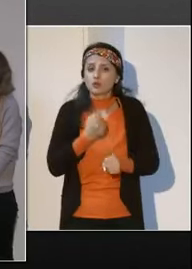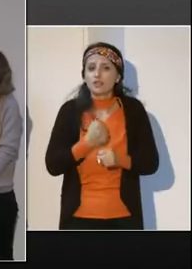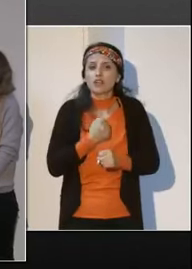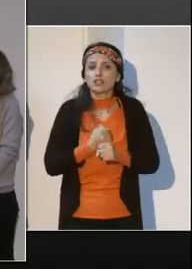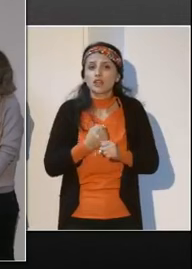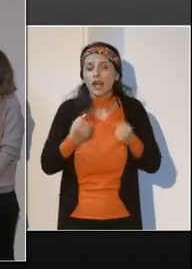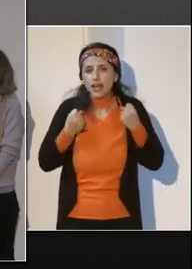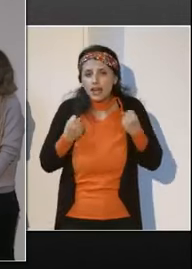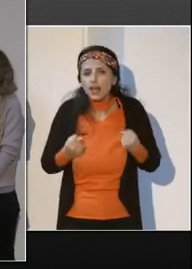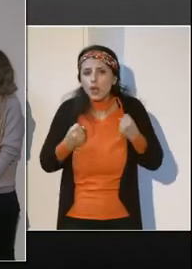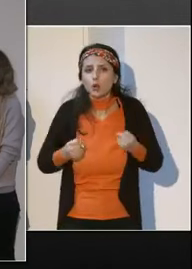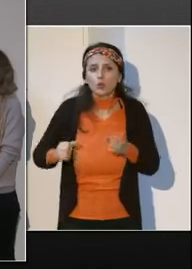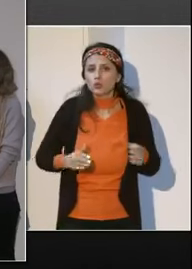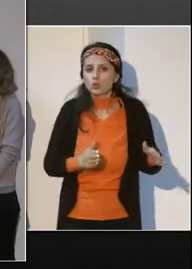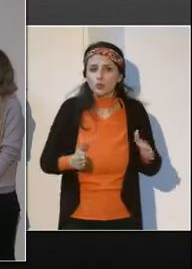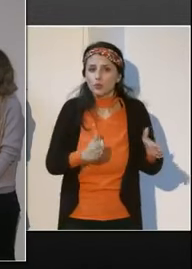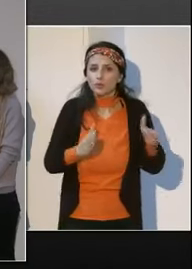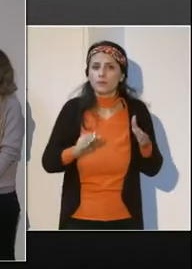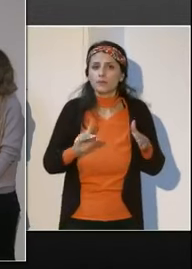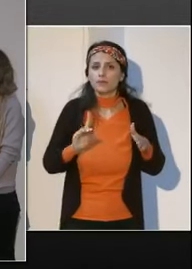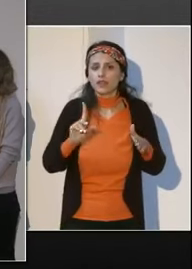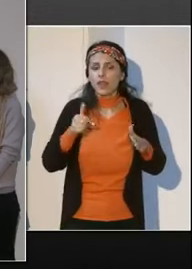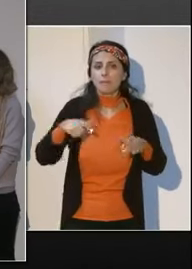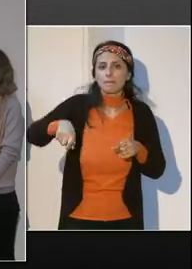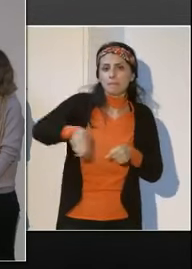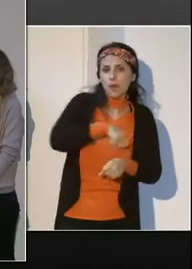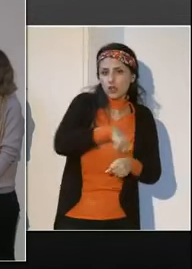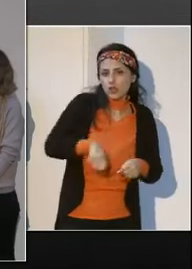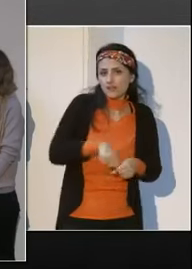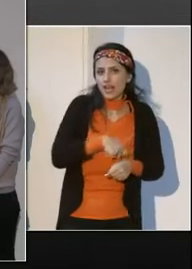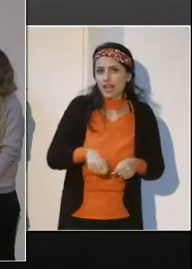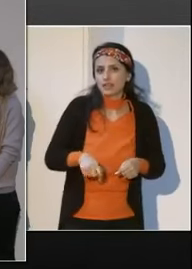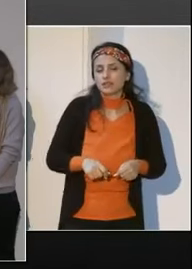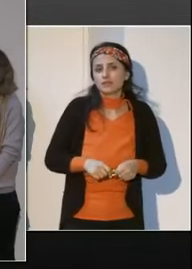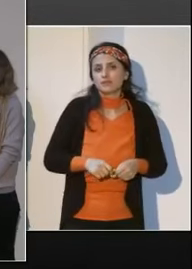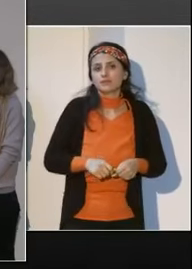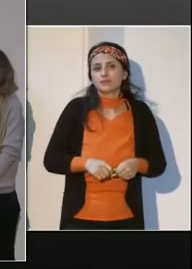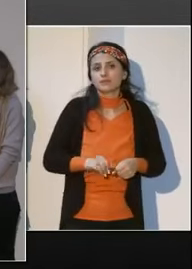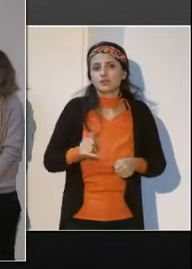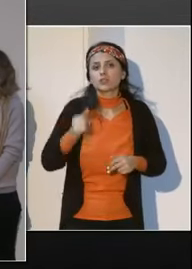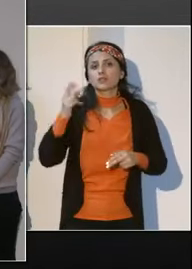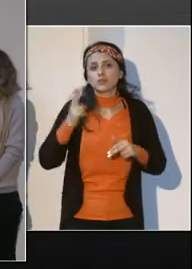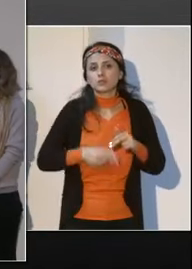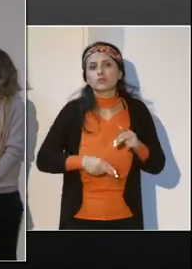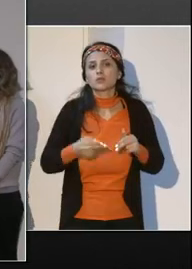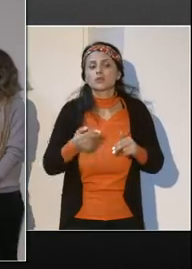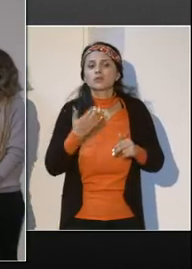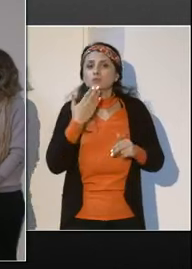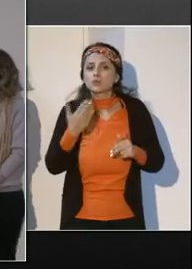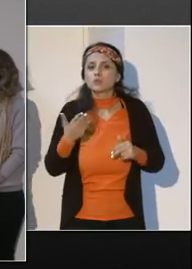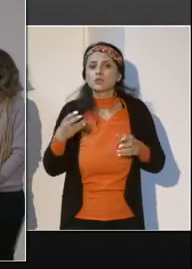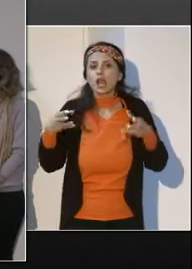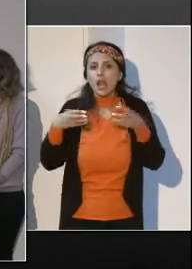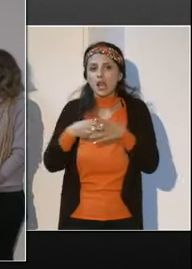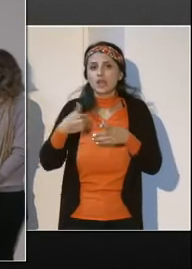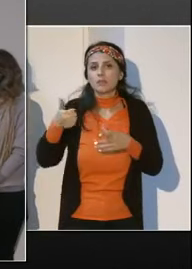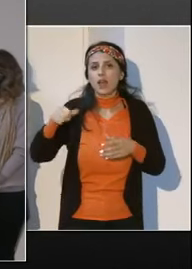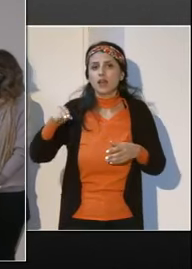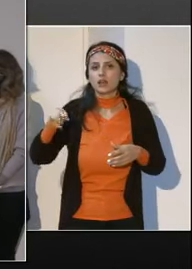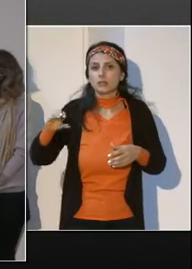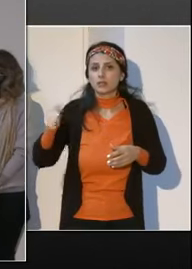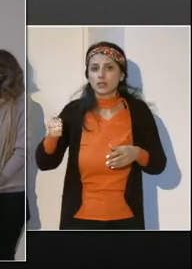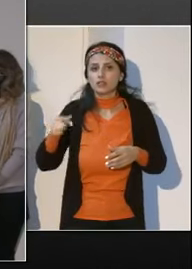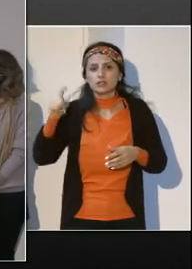drum greu de reconstrucție și nu în ultimul rând aș vrea să mulțumesc echipei ne de pe de cea